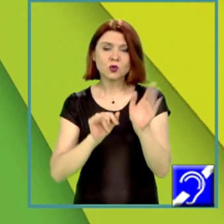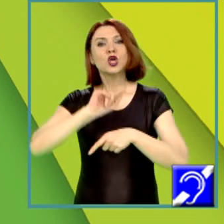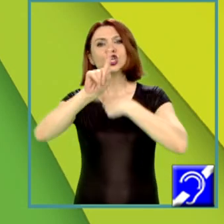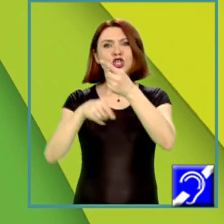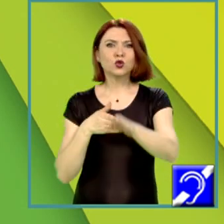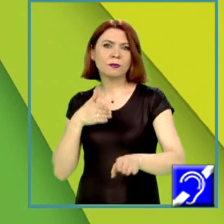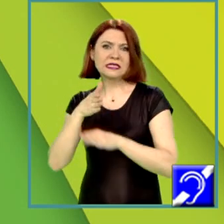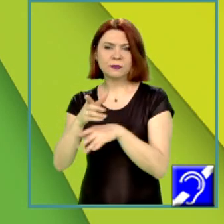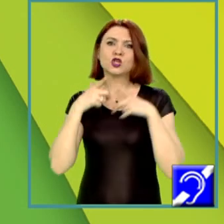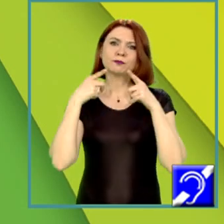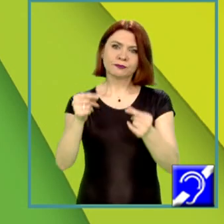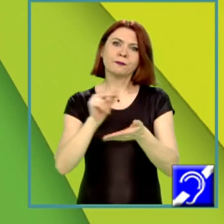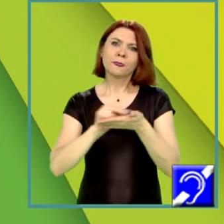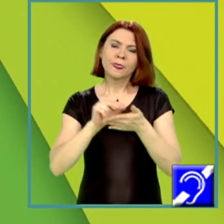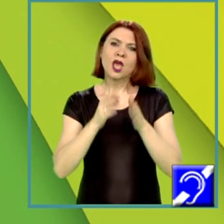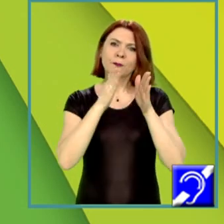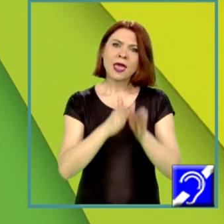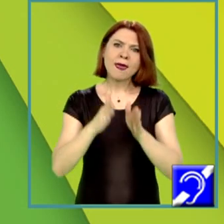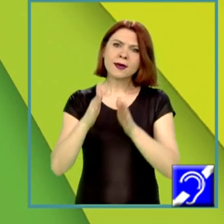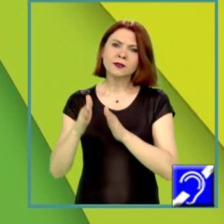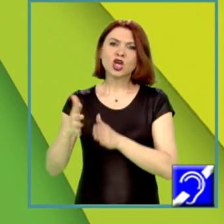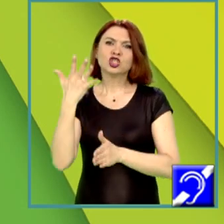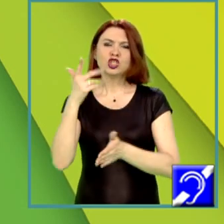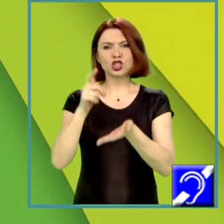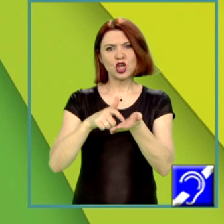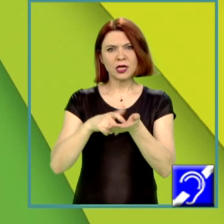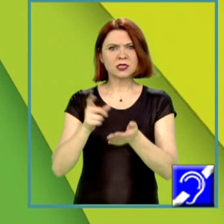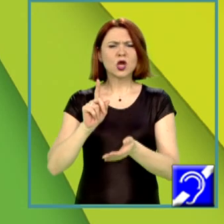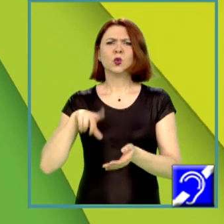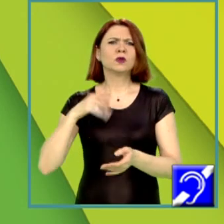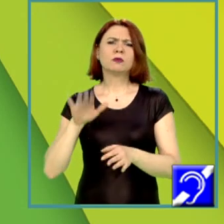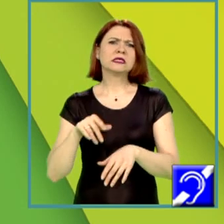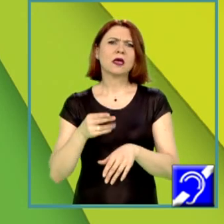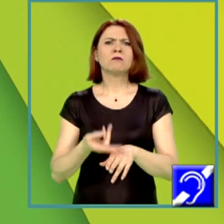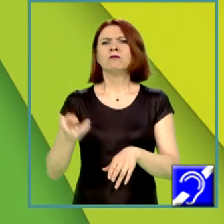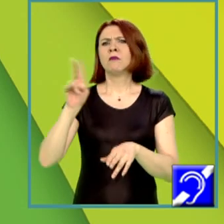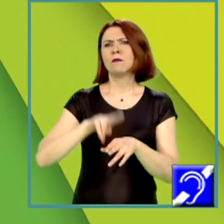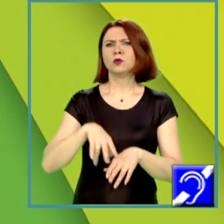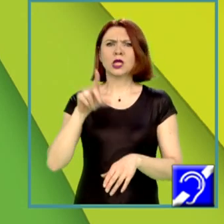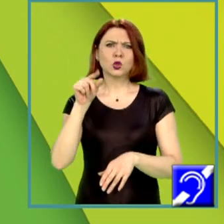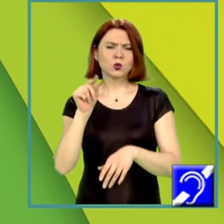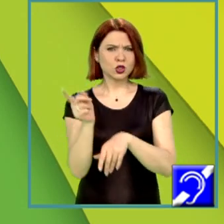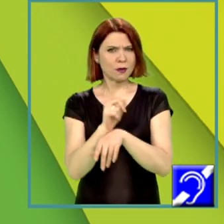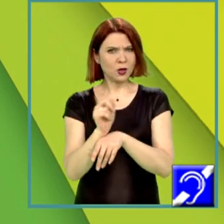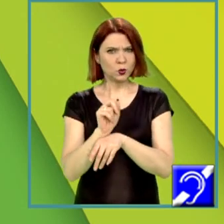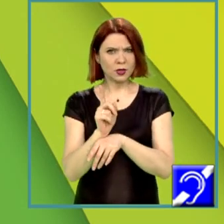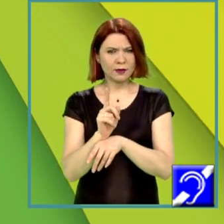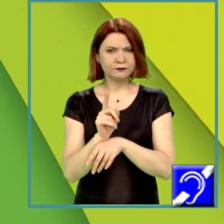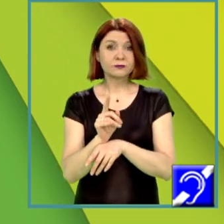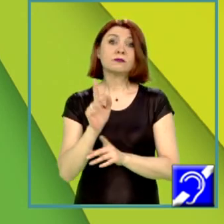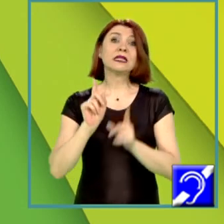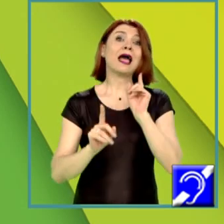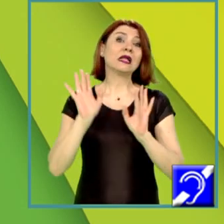treceți la rezolvarea pe rând a celor cinci cerințele nu ar trebui să vă ia mai mult de 20 de minute Cu